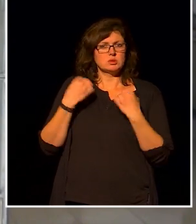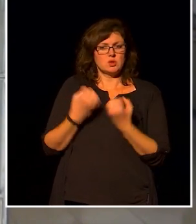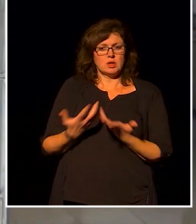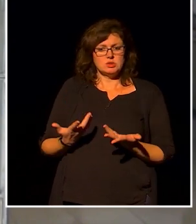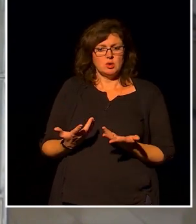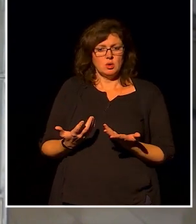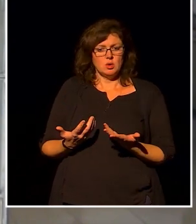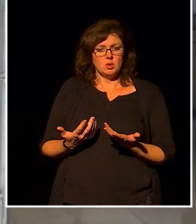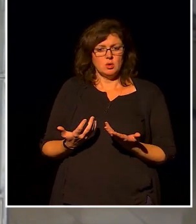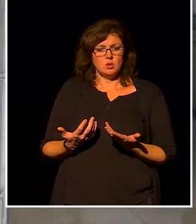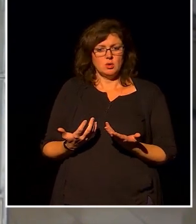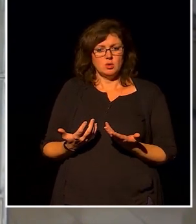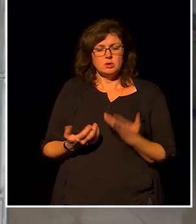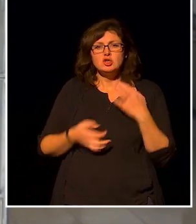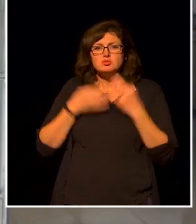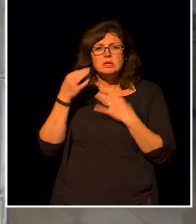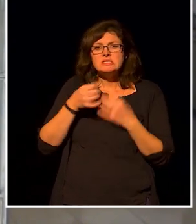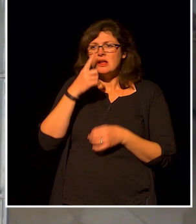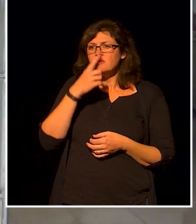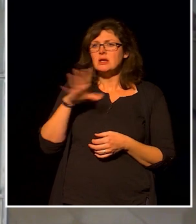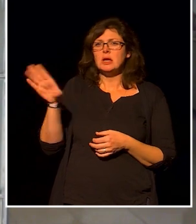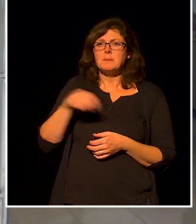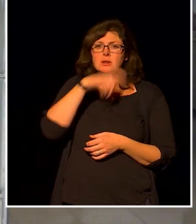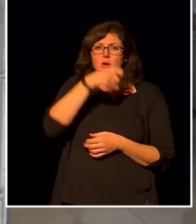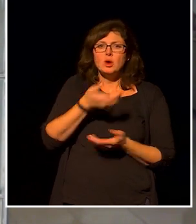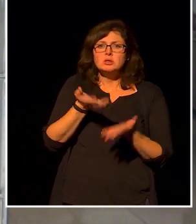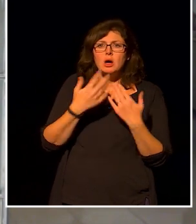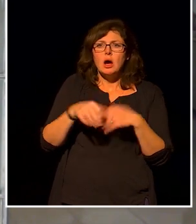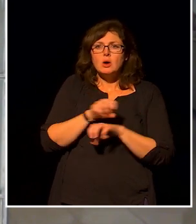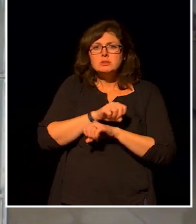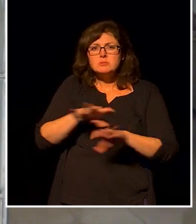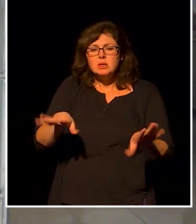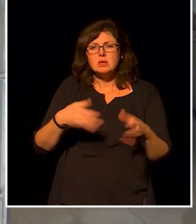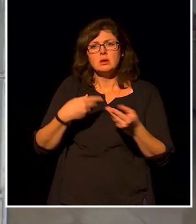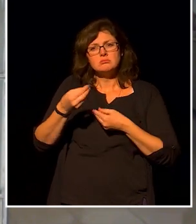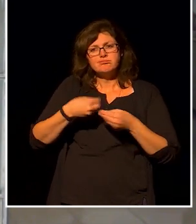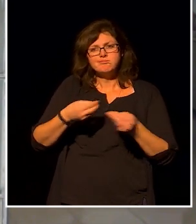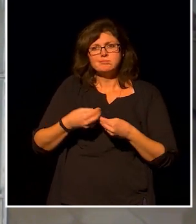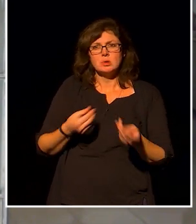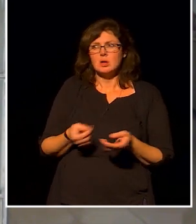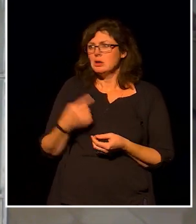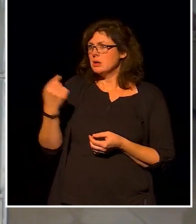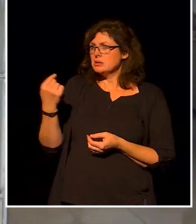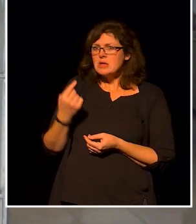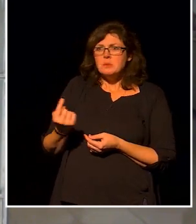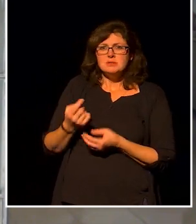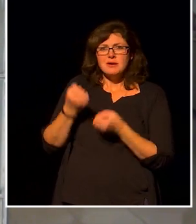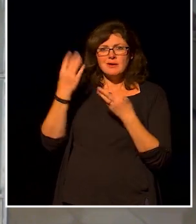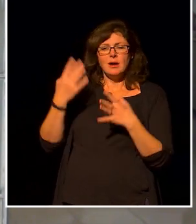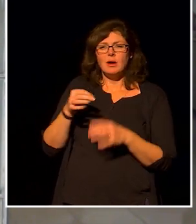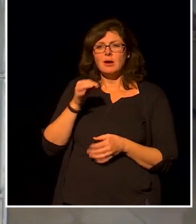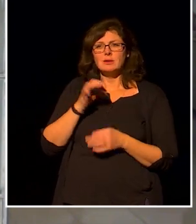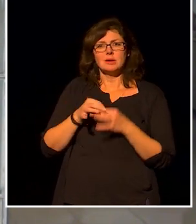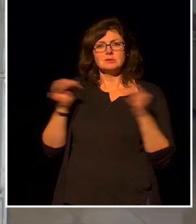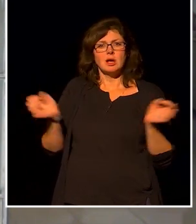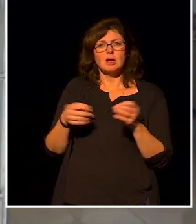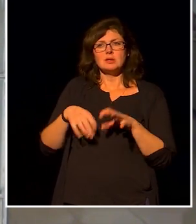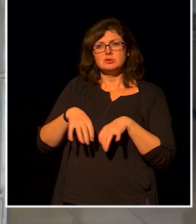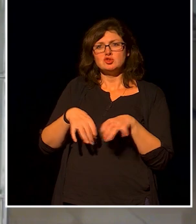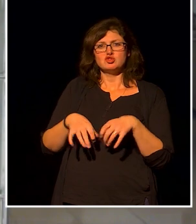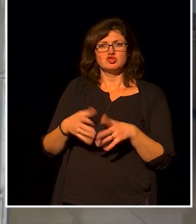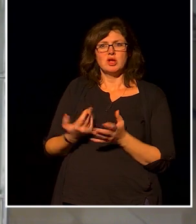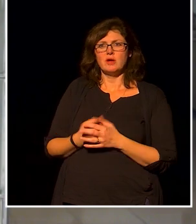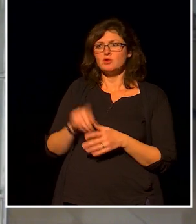mit Leuten aus den Medien spricht, die natürlich im Tagesgeschäft stehen und über den 16. und 17.